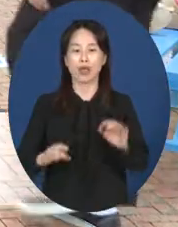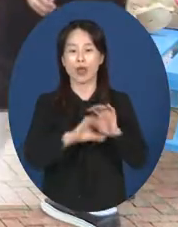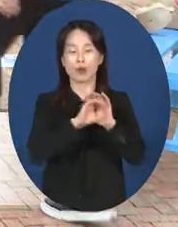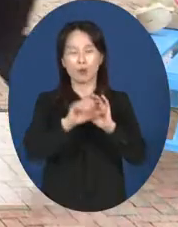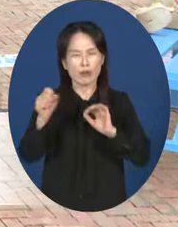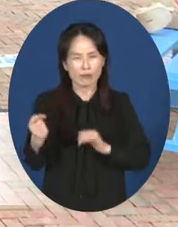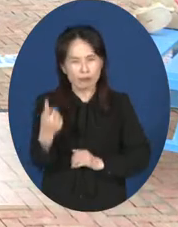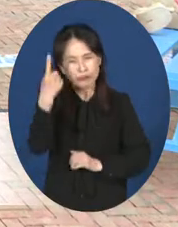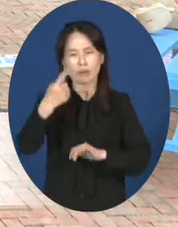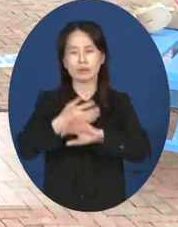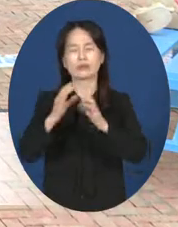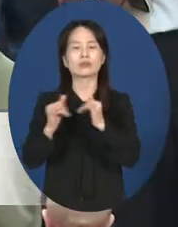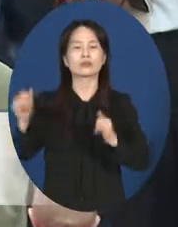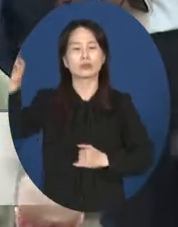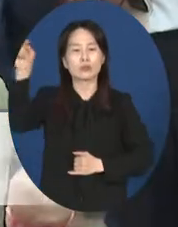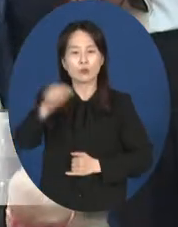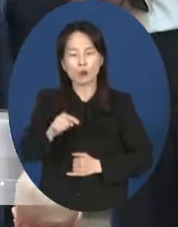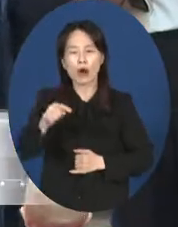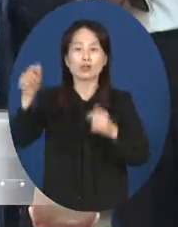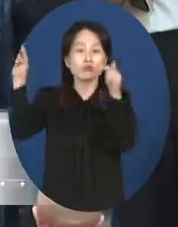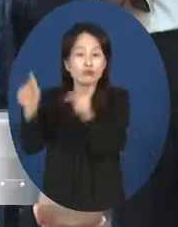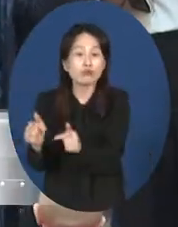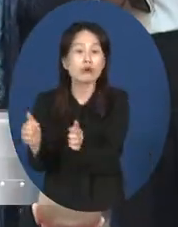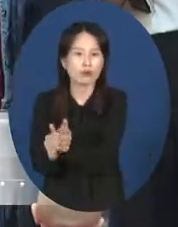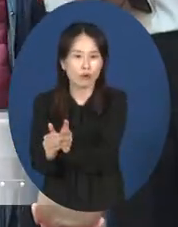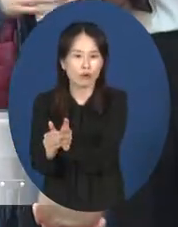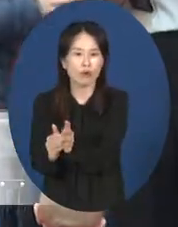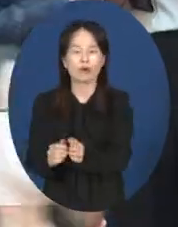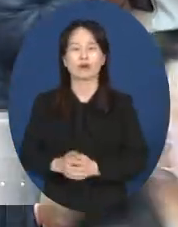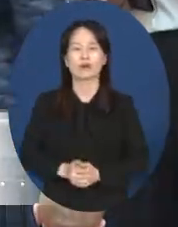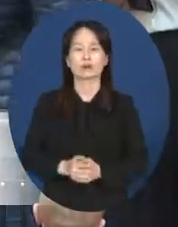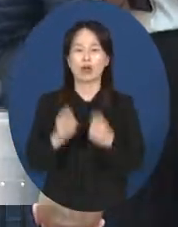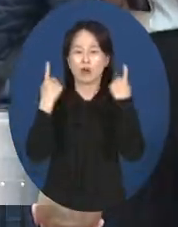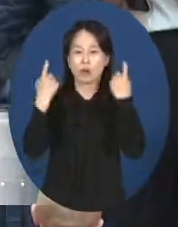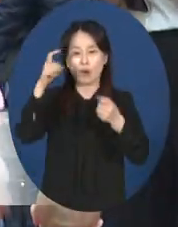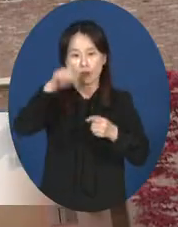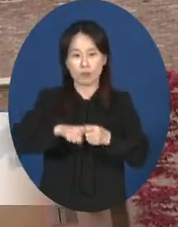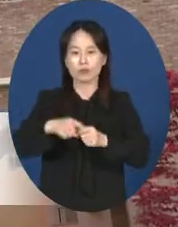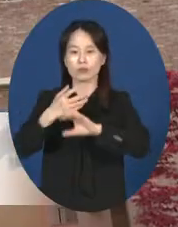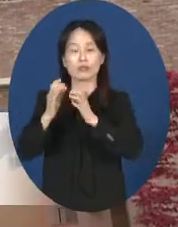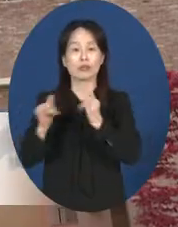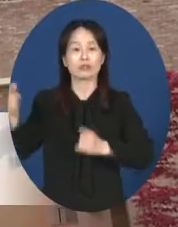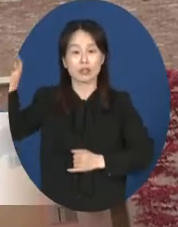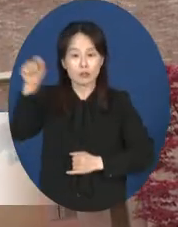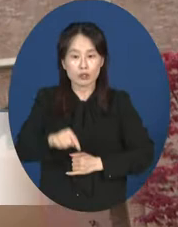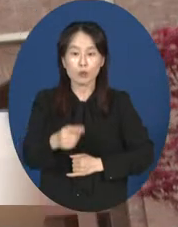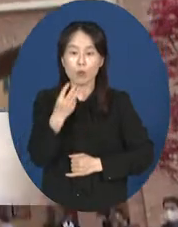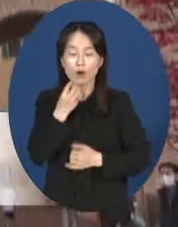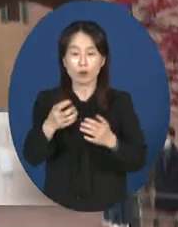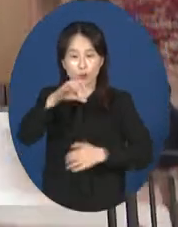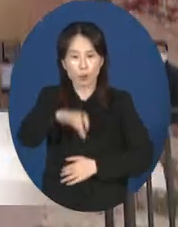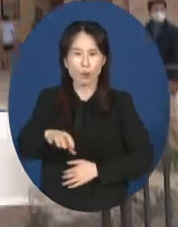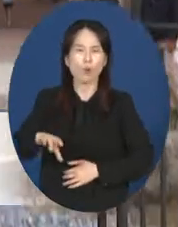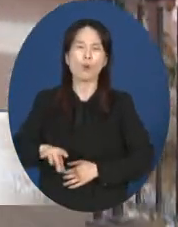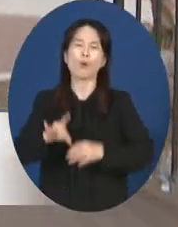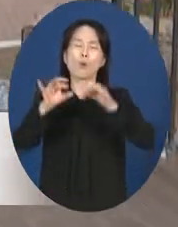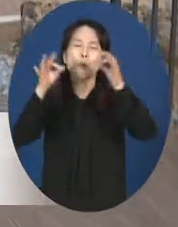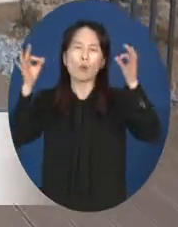코로나19로 외국인 관광객이 급감한 이후 이처럼 관광 목적의 외국인들이 경기도에 대규모로 찾은 건